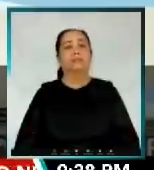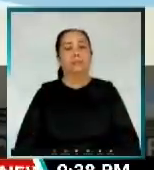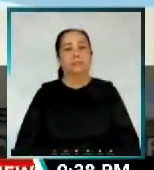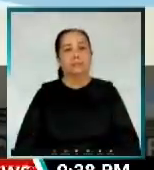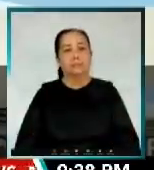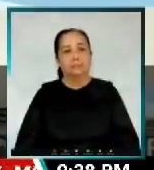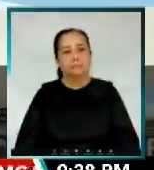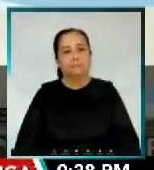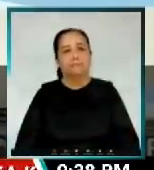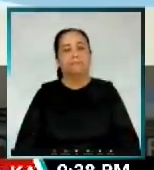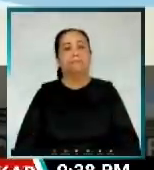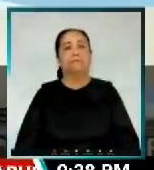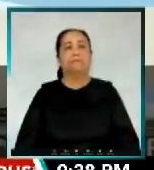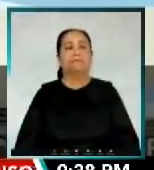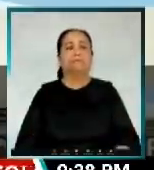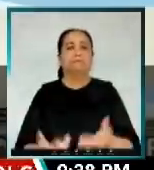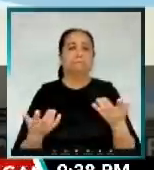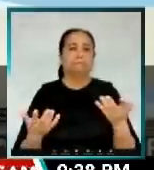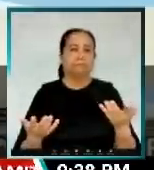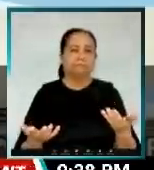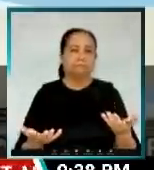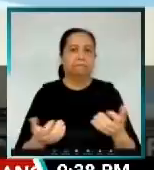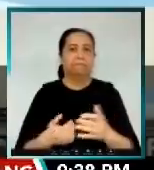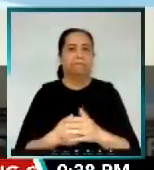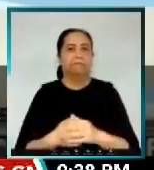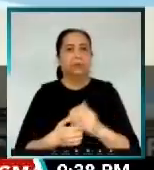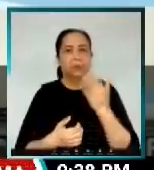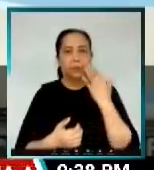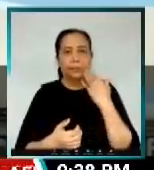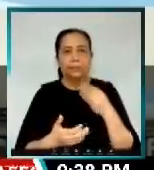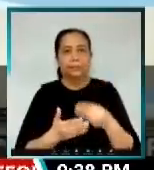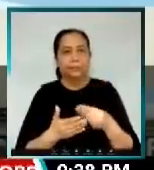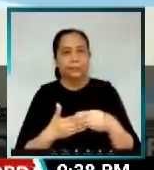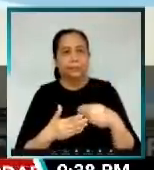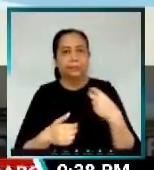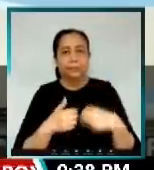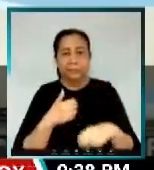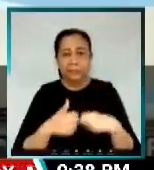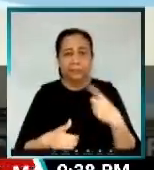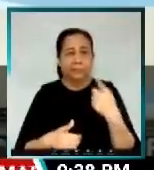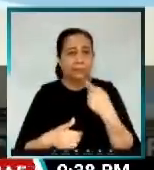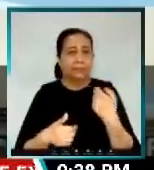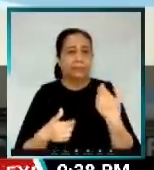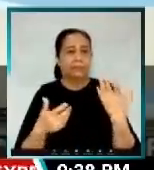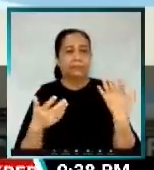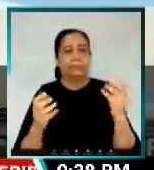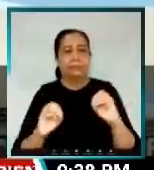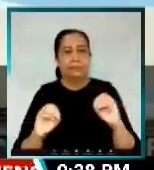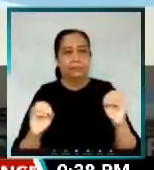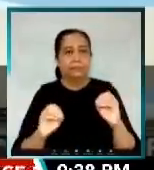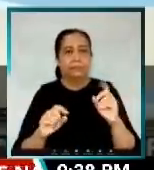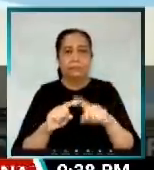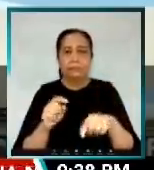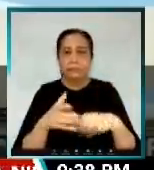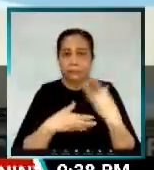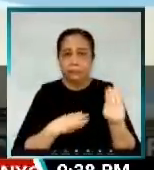ano kayo sa pera, naghirap kayo kasi walang hindi makalabas,